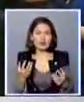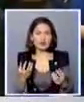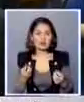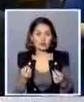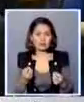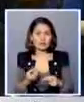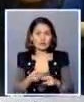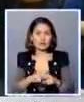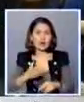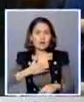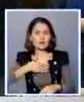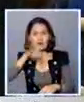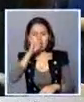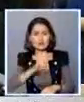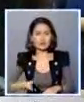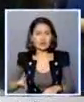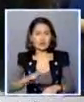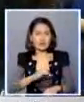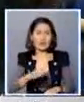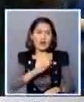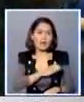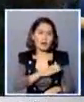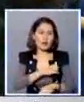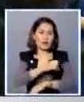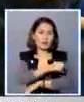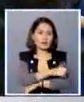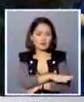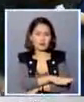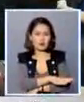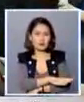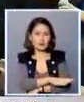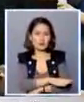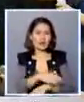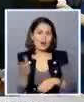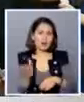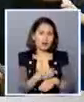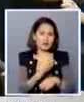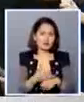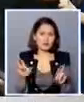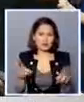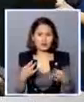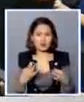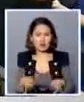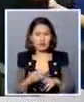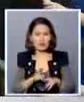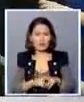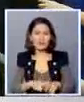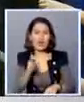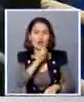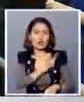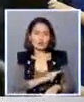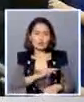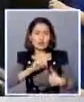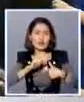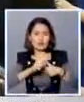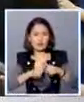оның ішінде мынау қазіргі біздің еліміздің байлар мен кедейлердің арасының алшақтап бара жатқан себебінің бірден бір мәселесі ол жұмыссыздықтың